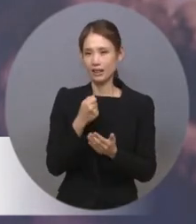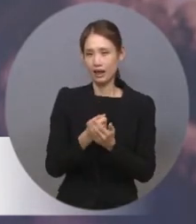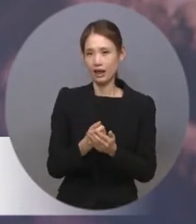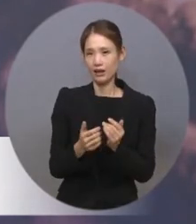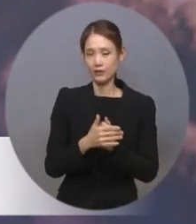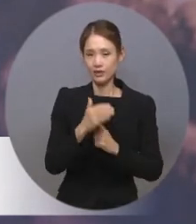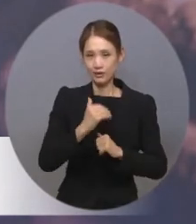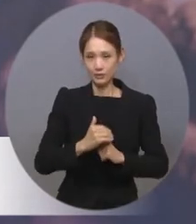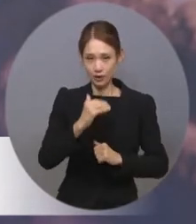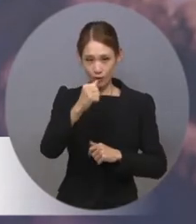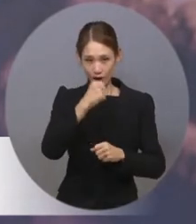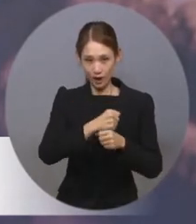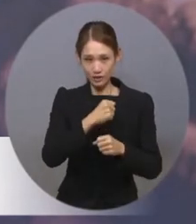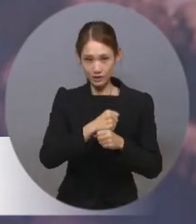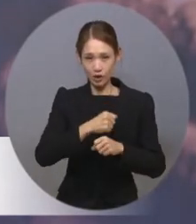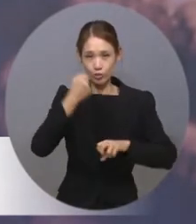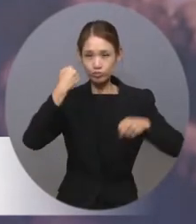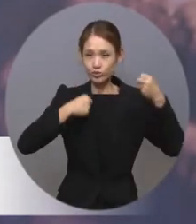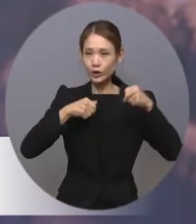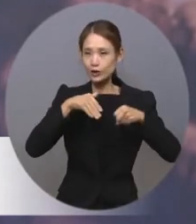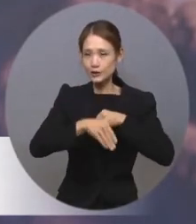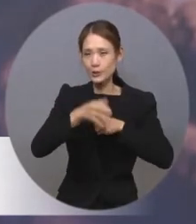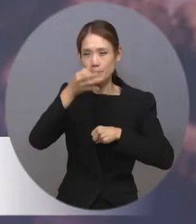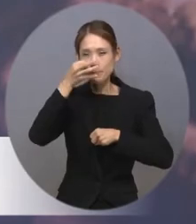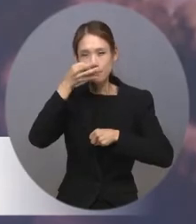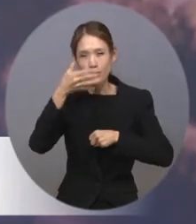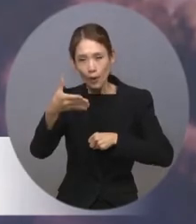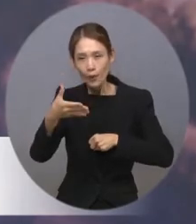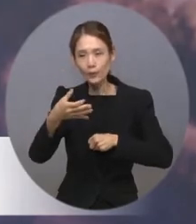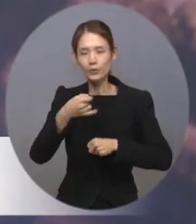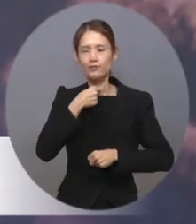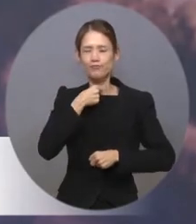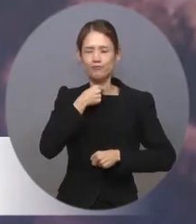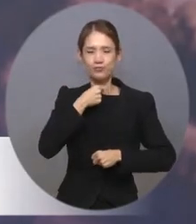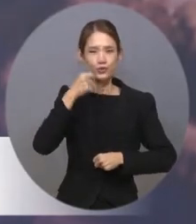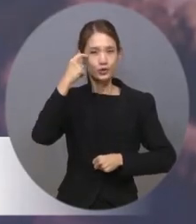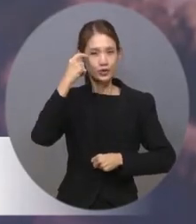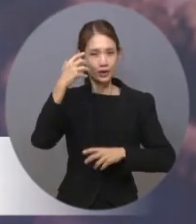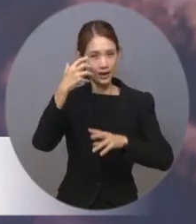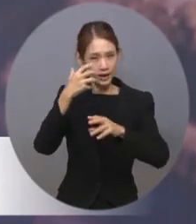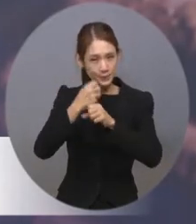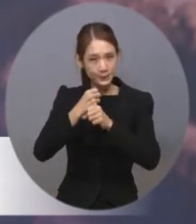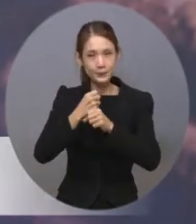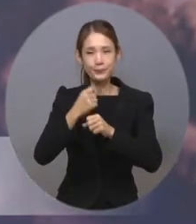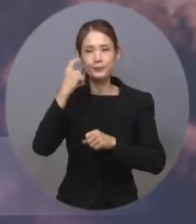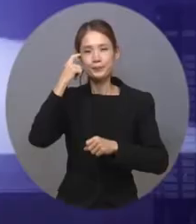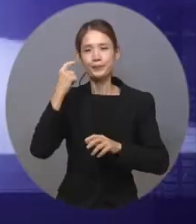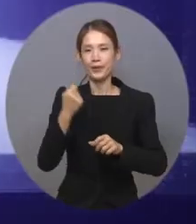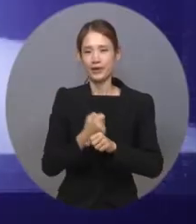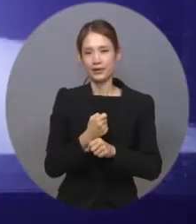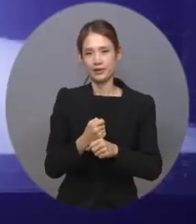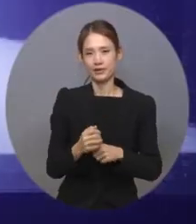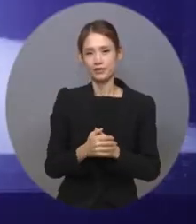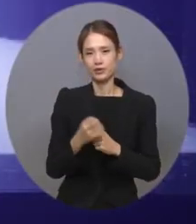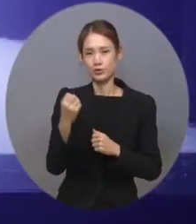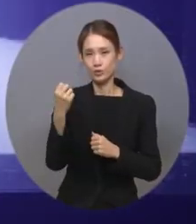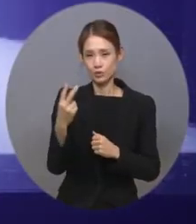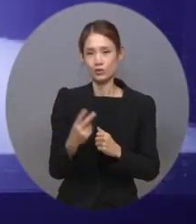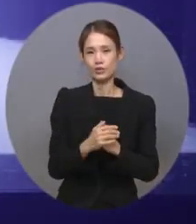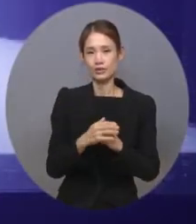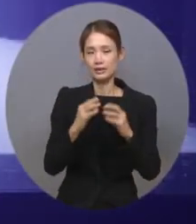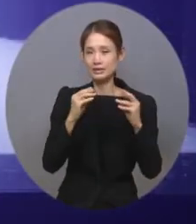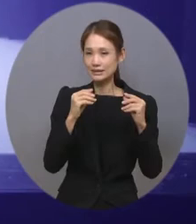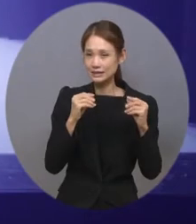과정을 어떻게 하면 무대화해서 사람들에게 보여줄 수 있을까 이런 점을 제가 좀 생각했습니다. 또한